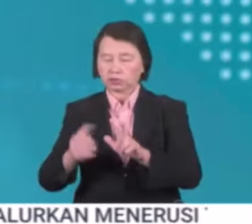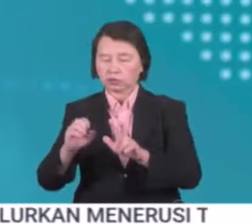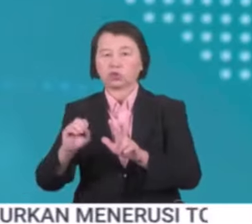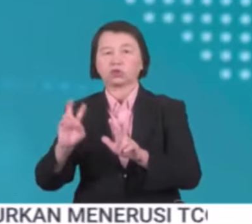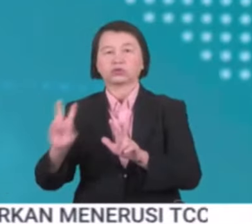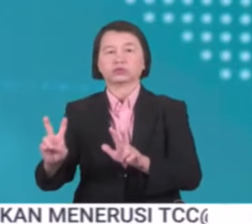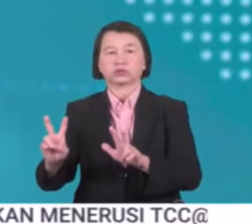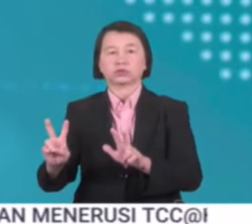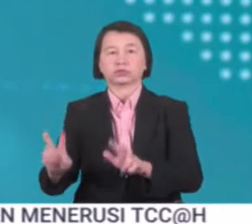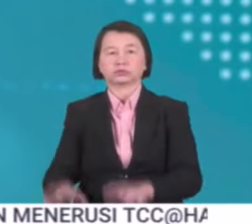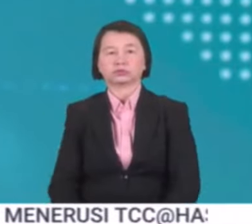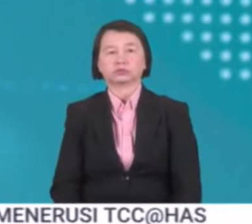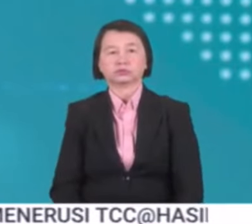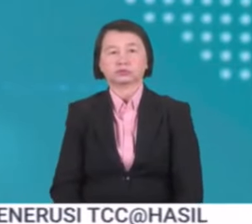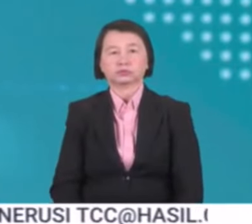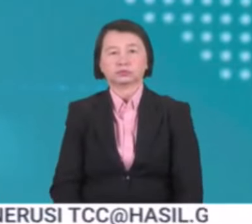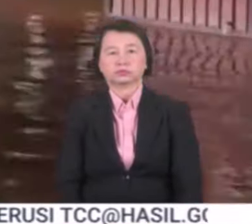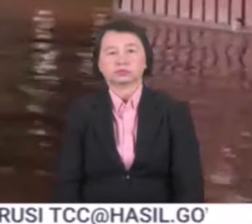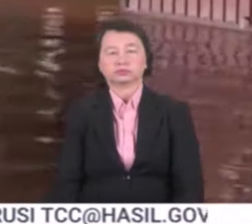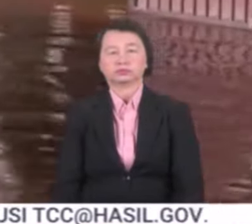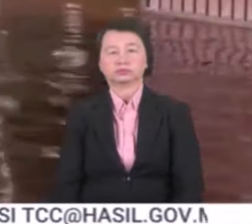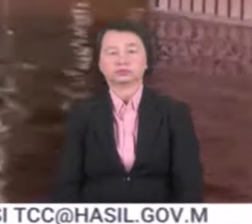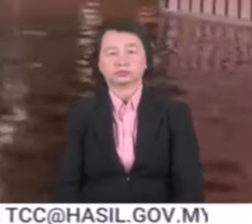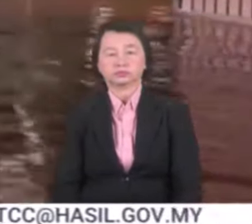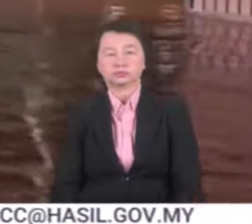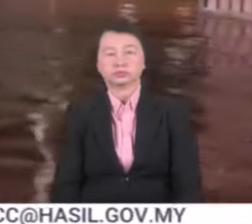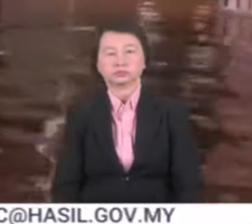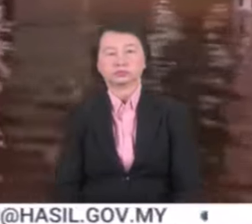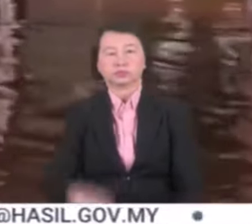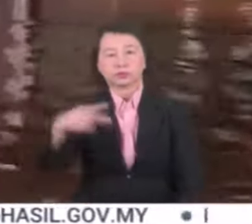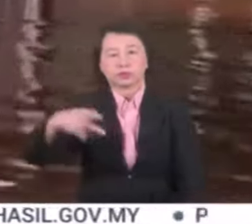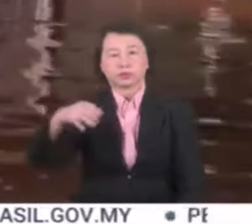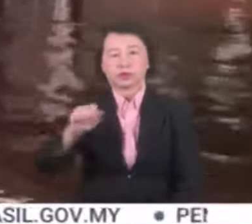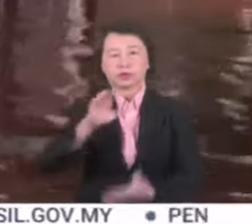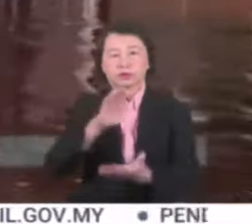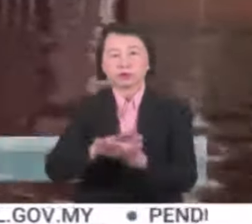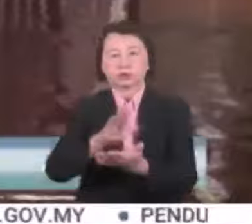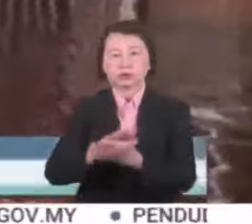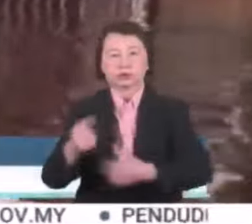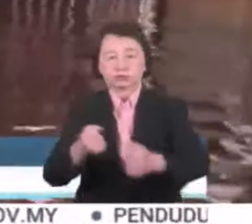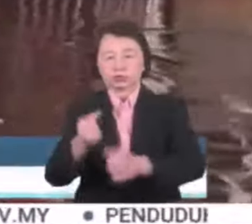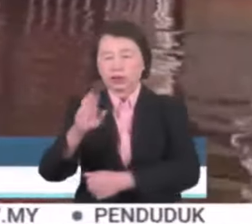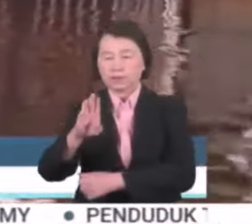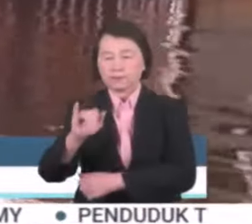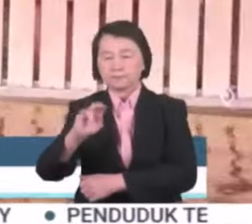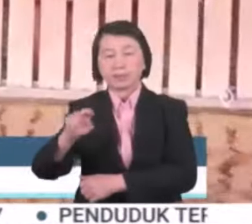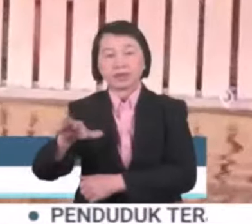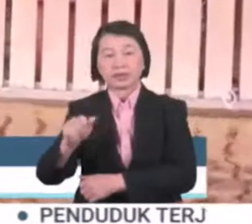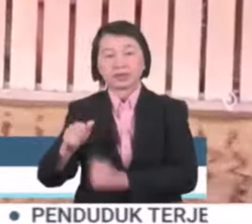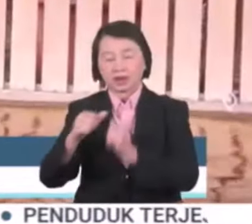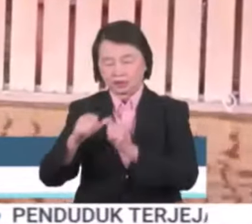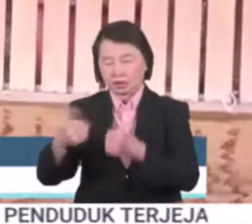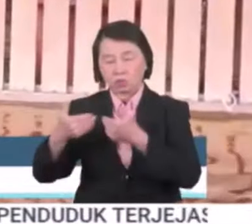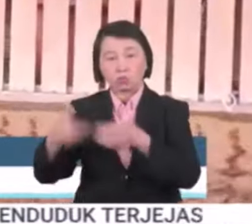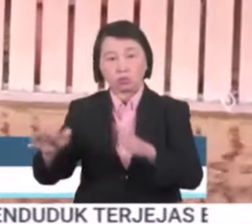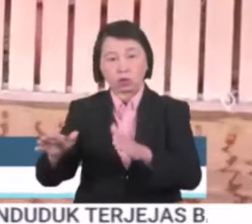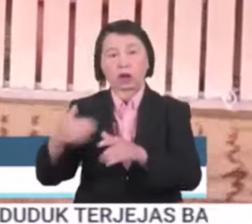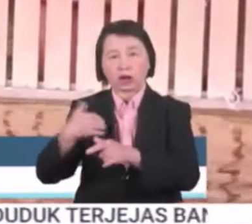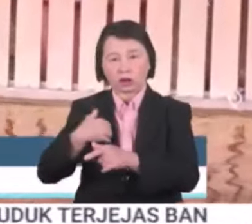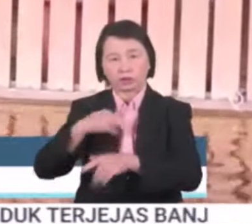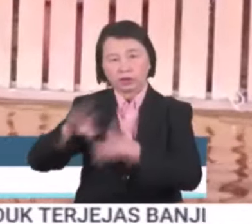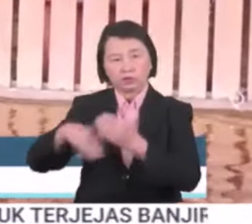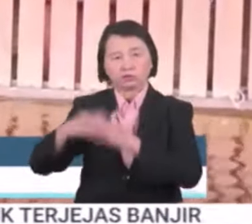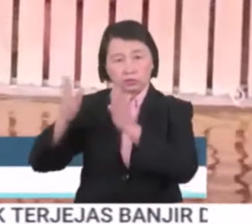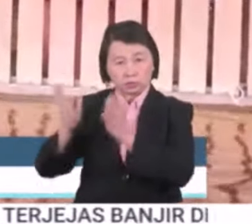berbanding 473 individu. PPS Sekolah Kebangsaan Sungai Binjai masih dibuka dengan menempatkan